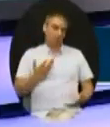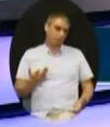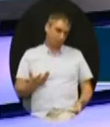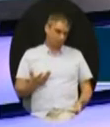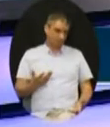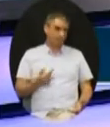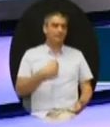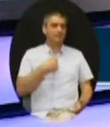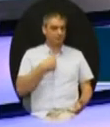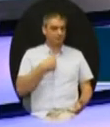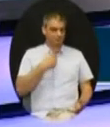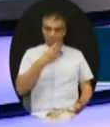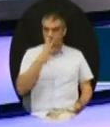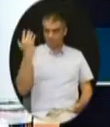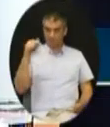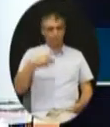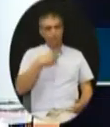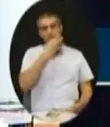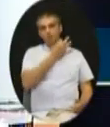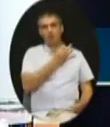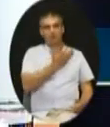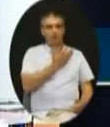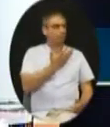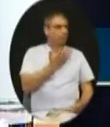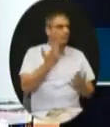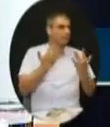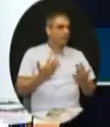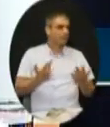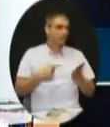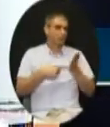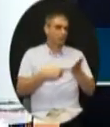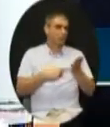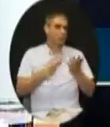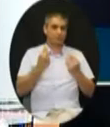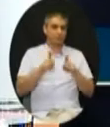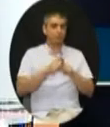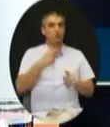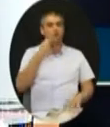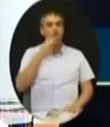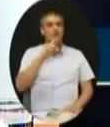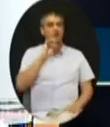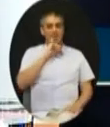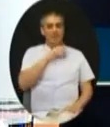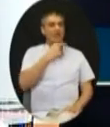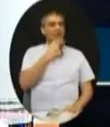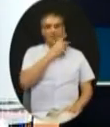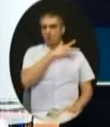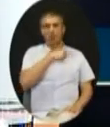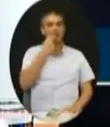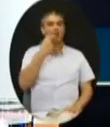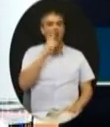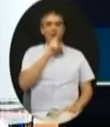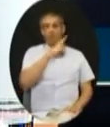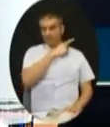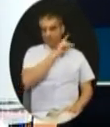אז אני הייתי מפנה, אם הייתה פה, הייתי מפנה לה את השאלה. כאשר למשל מישהו כמו ג'רמי קורבן או ג'ורג' גלווי מפנים